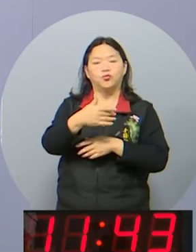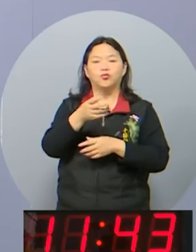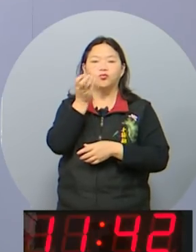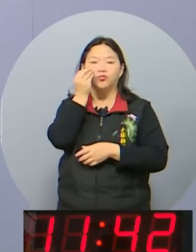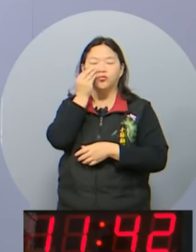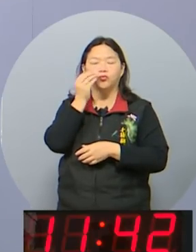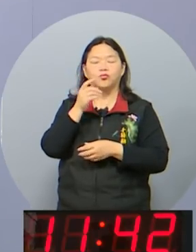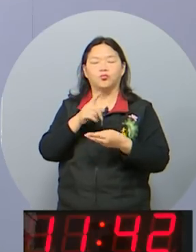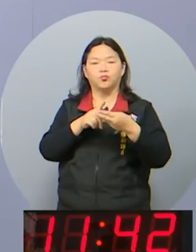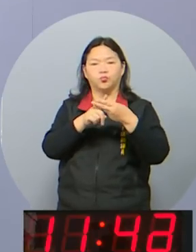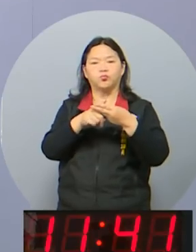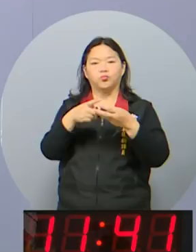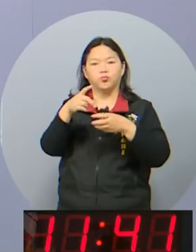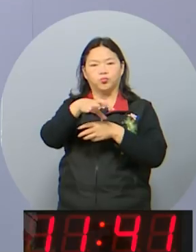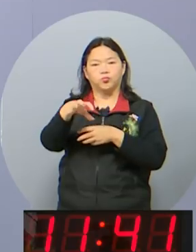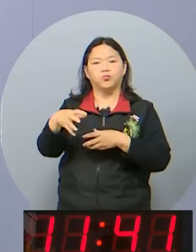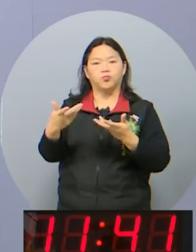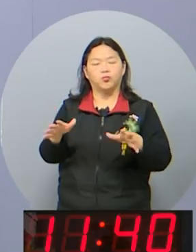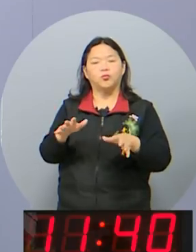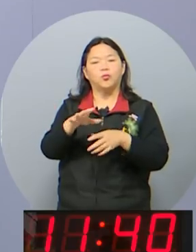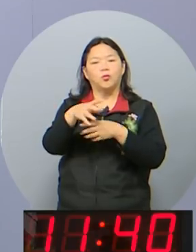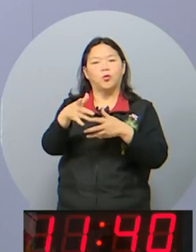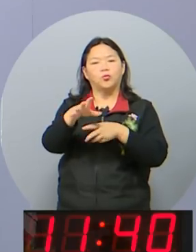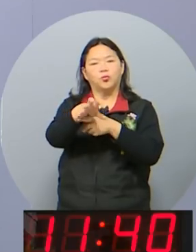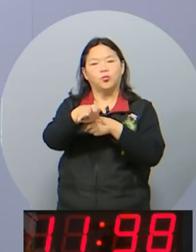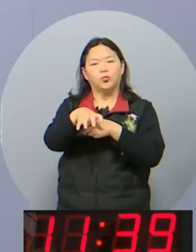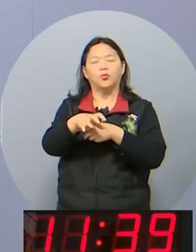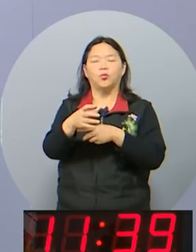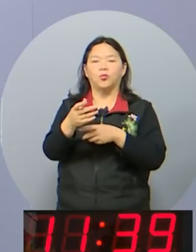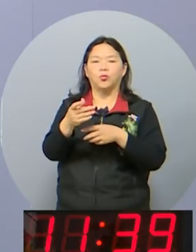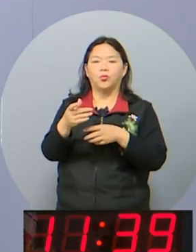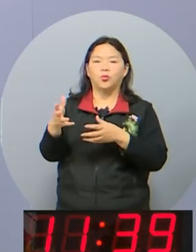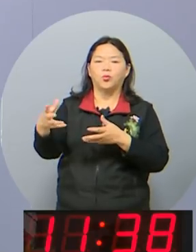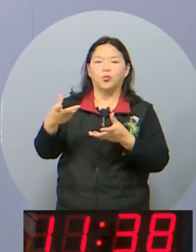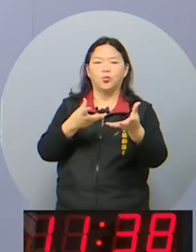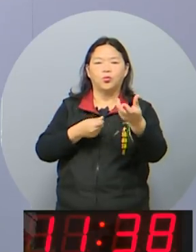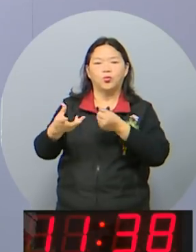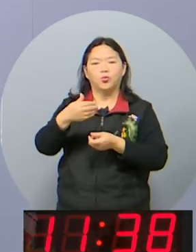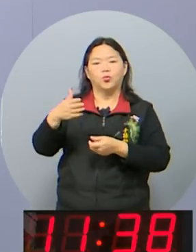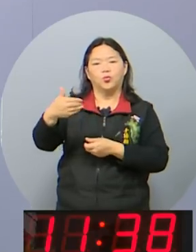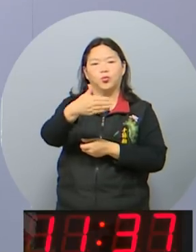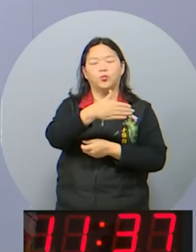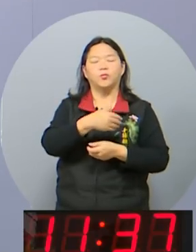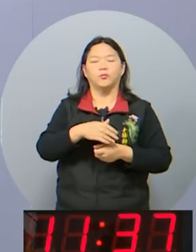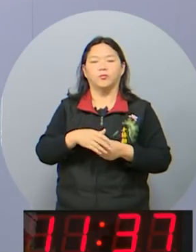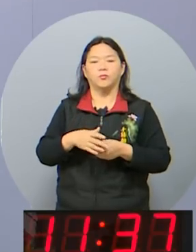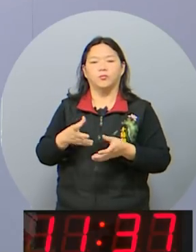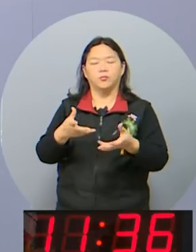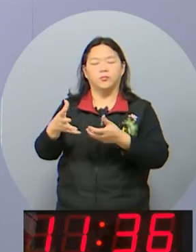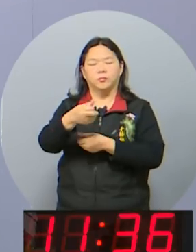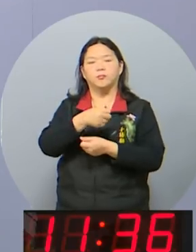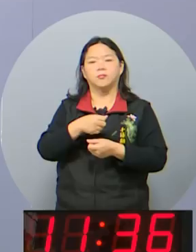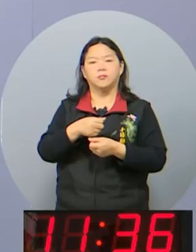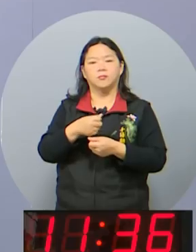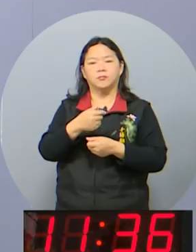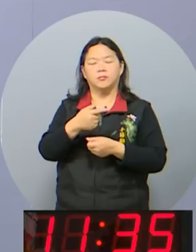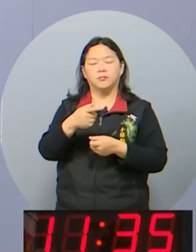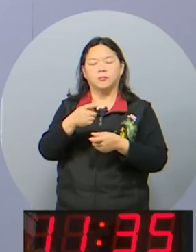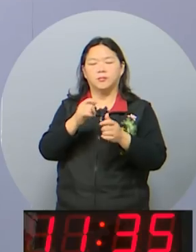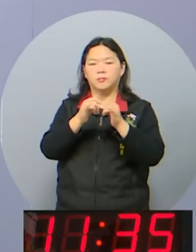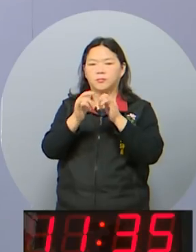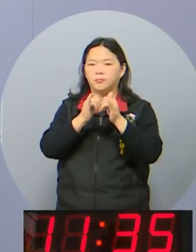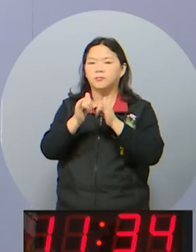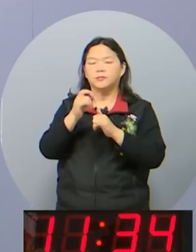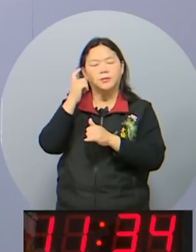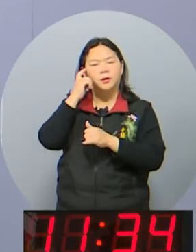为主的区块，我们有许多的农民、渔民这些基层的乡亲。那针对农民，我要修筑农